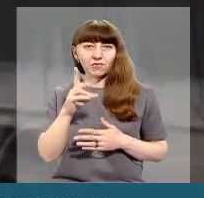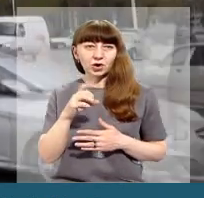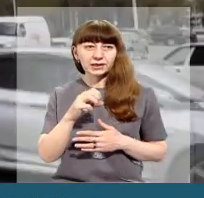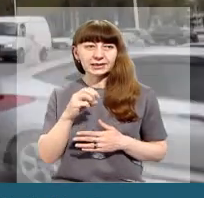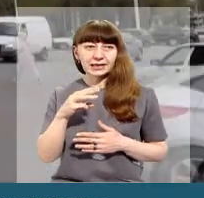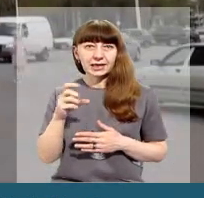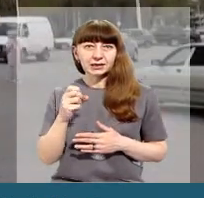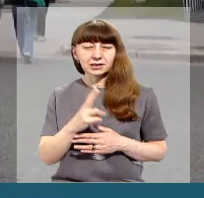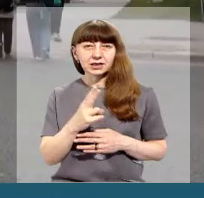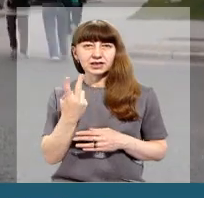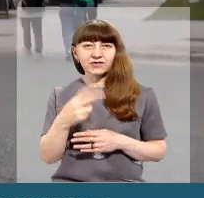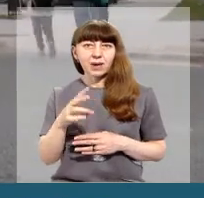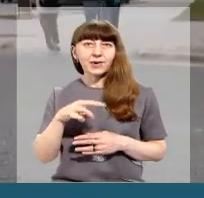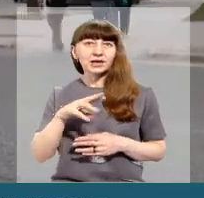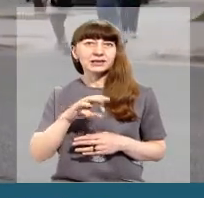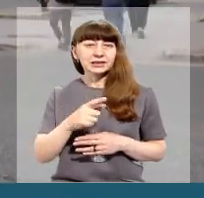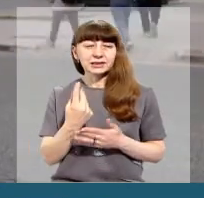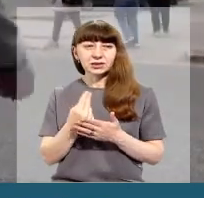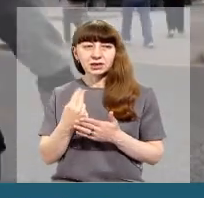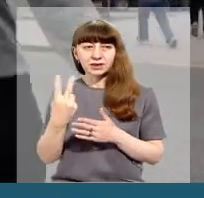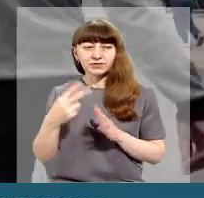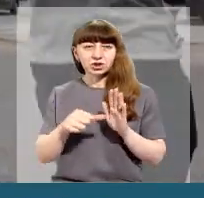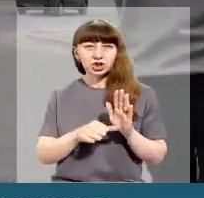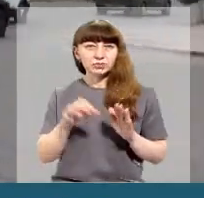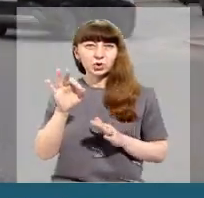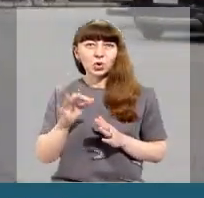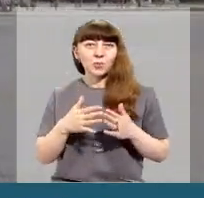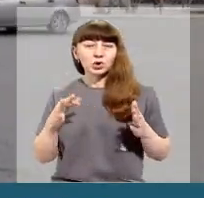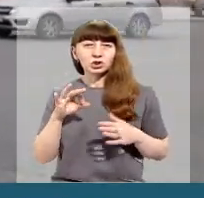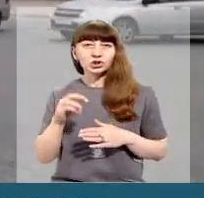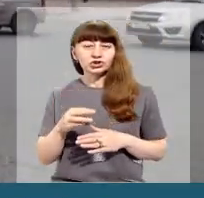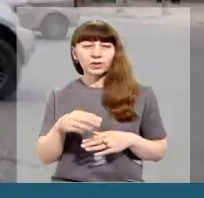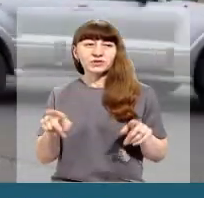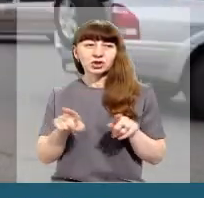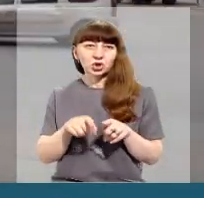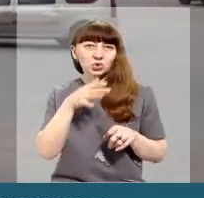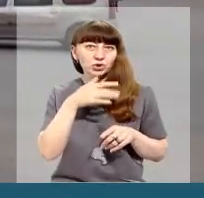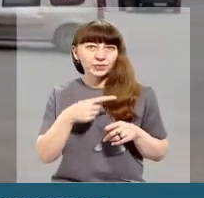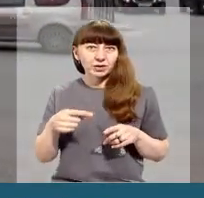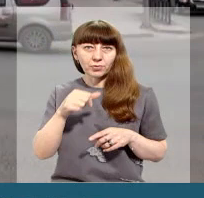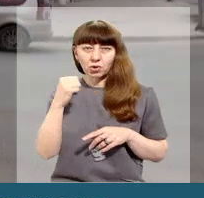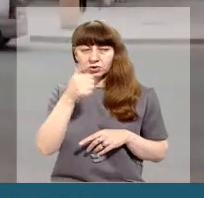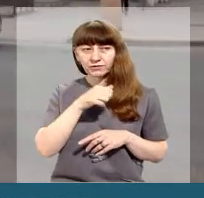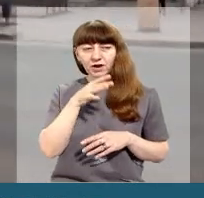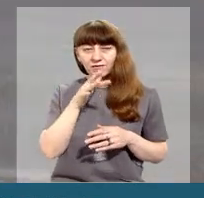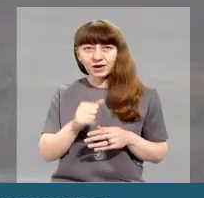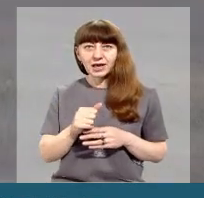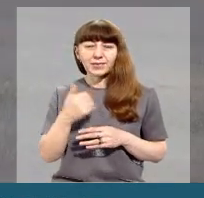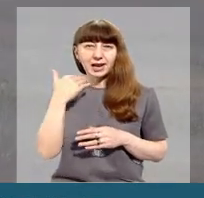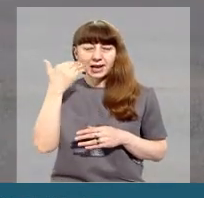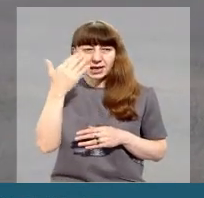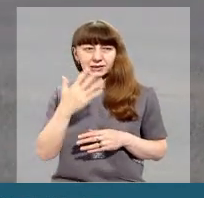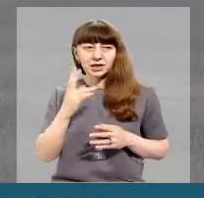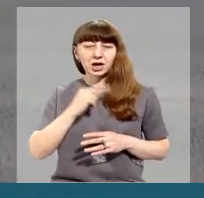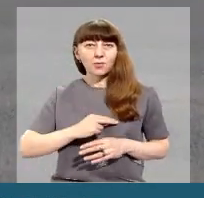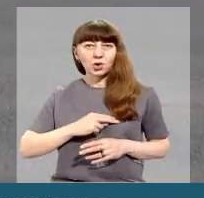воду порядка 2 миллиардов тенге. Это сумма на 26% больше, чем за аналогичный период прошлого года. Во время летней кампании